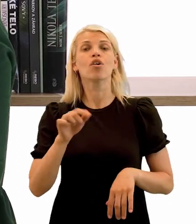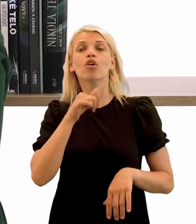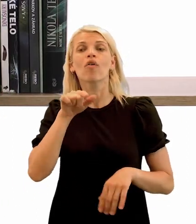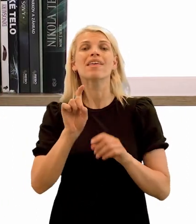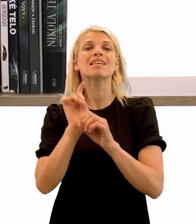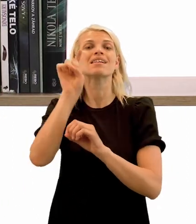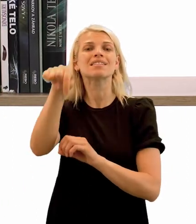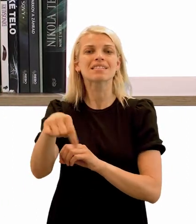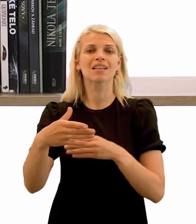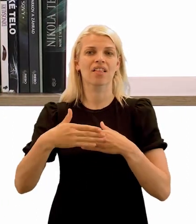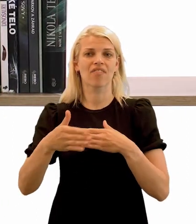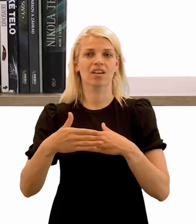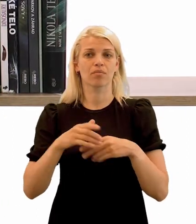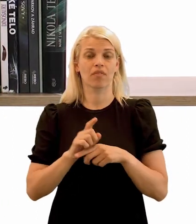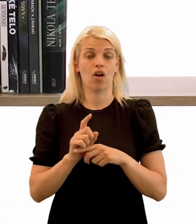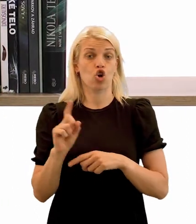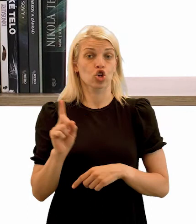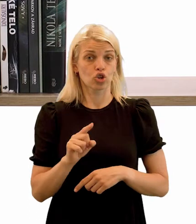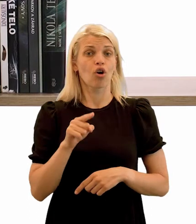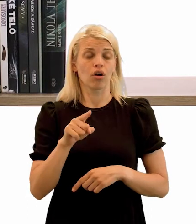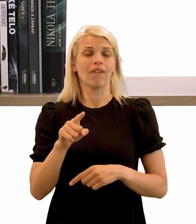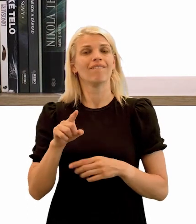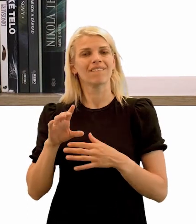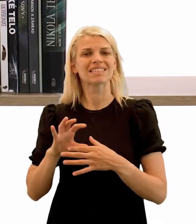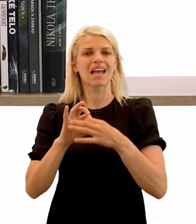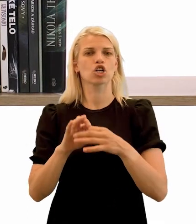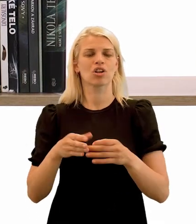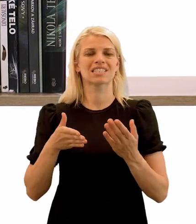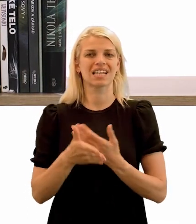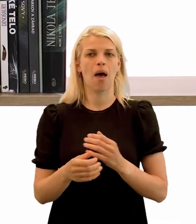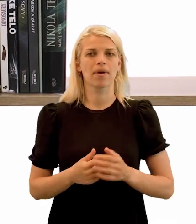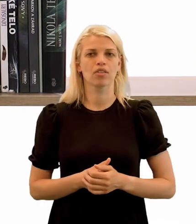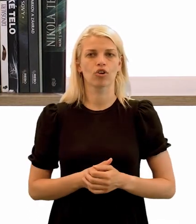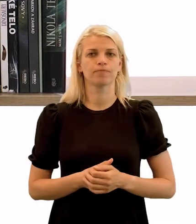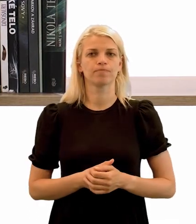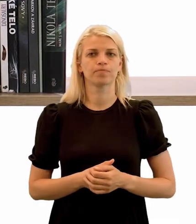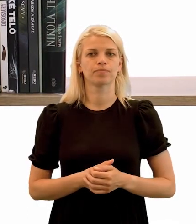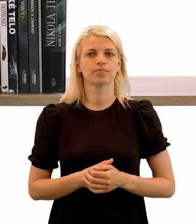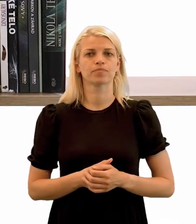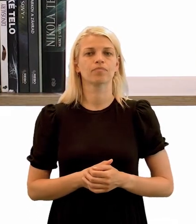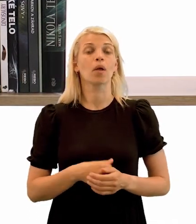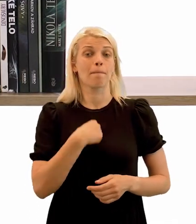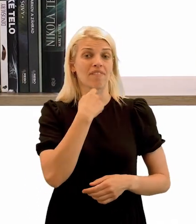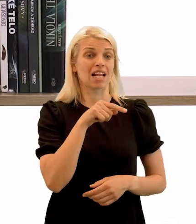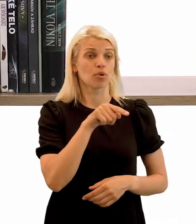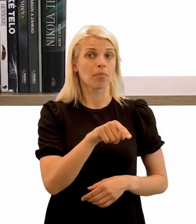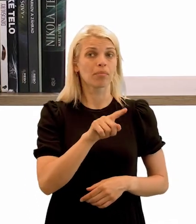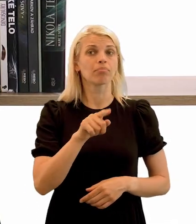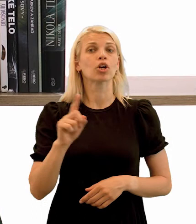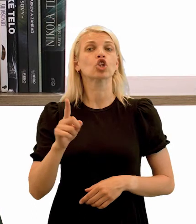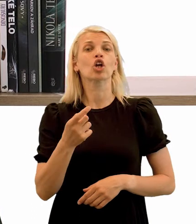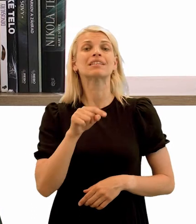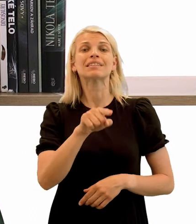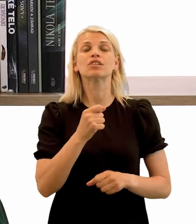dverami? Takisto kto je vzťažné zámeno? Povedal som im, ktorý z nich to